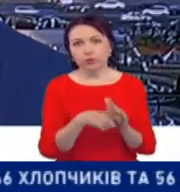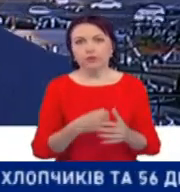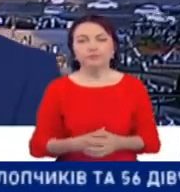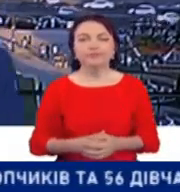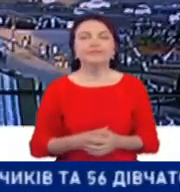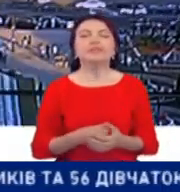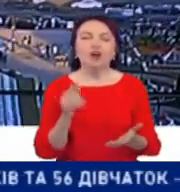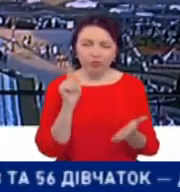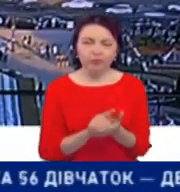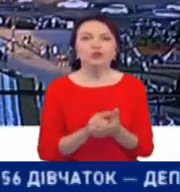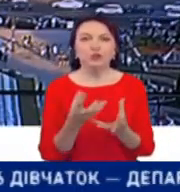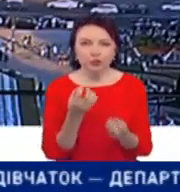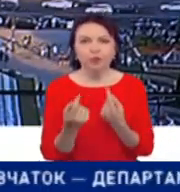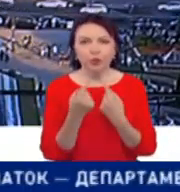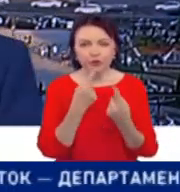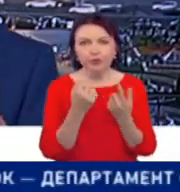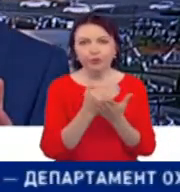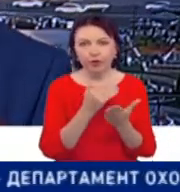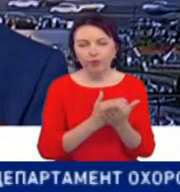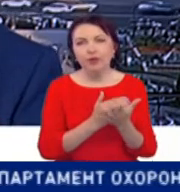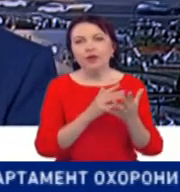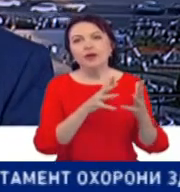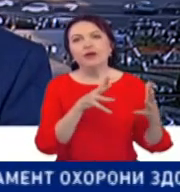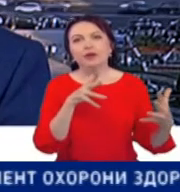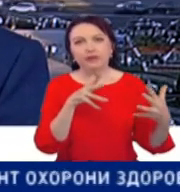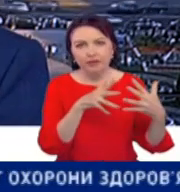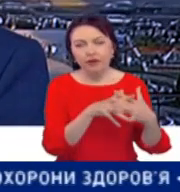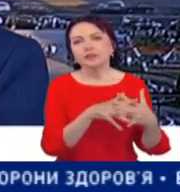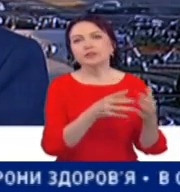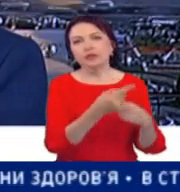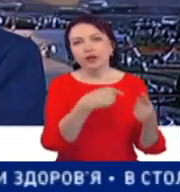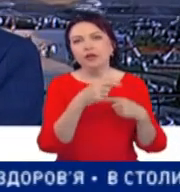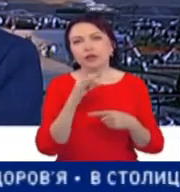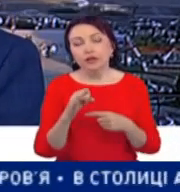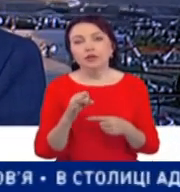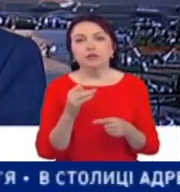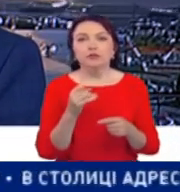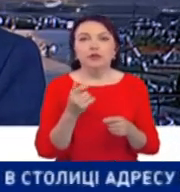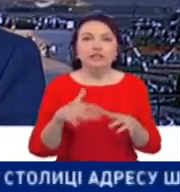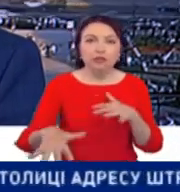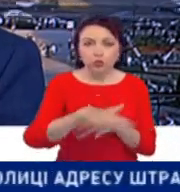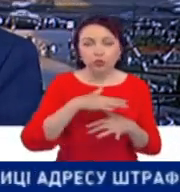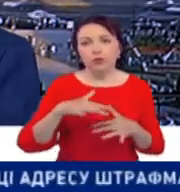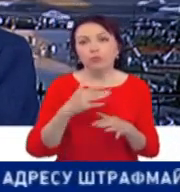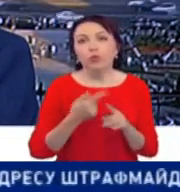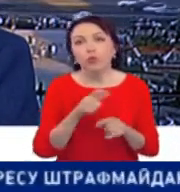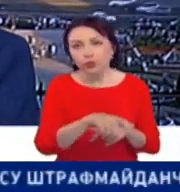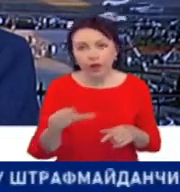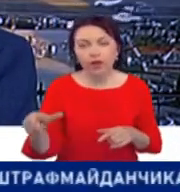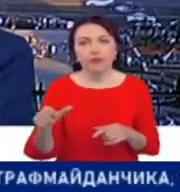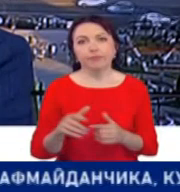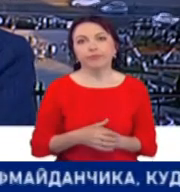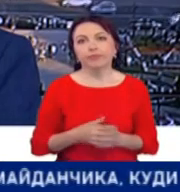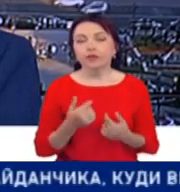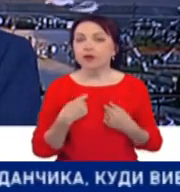обов'язково поговоримо про програму реінтеграції і, власне, здебільшого навіть території тут зрозуміло, да, про людей. Тому що